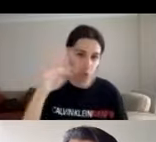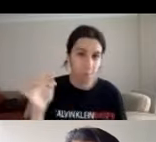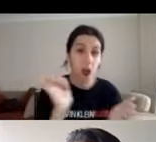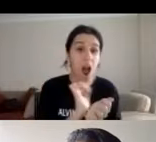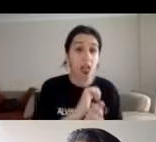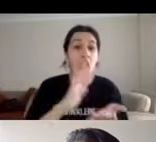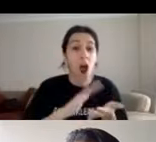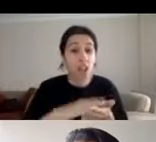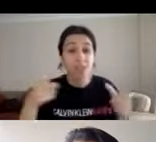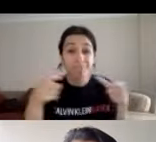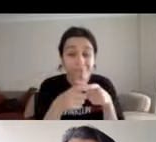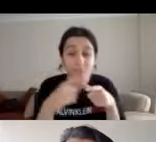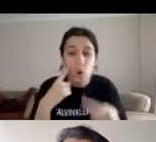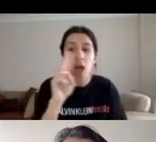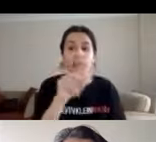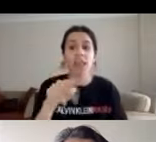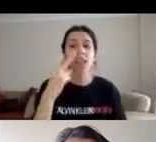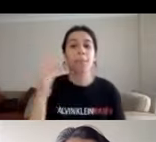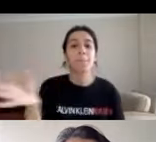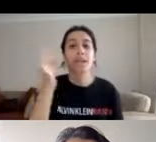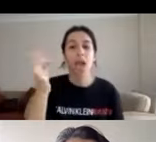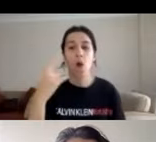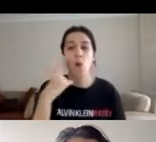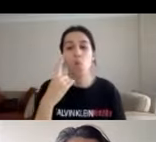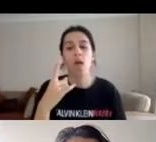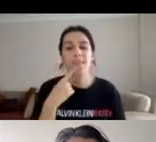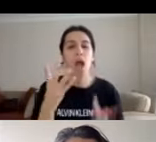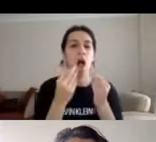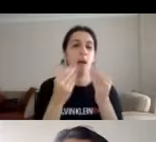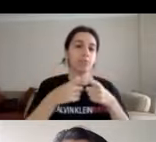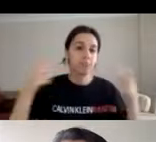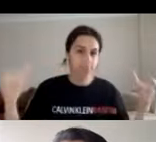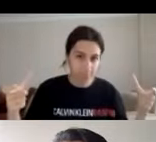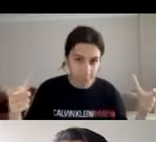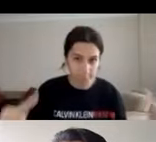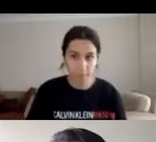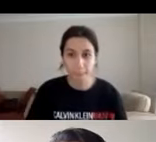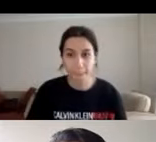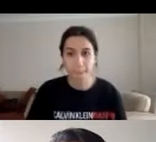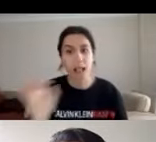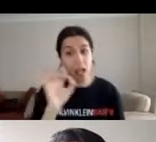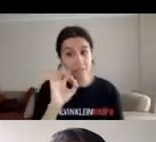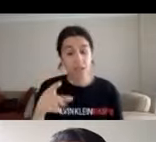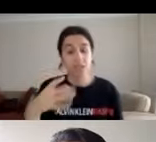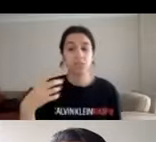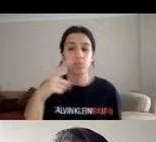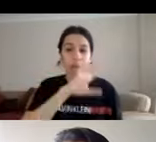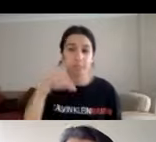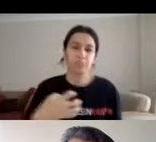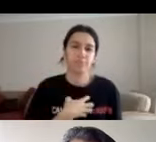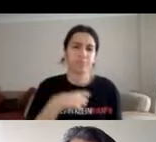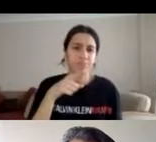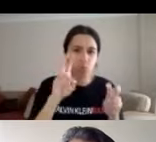Yani oldukça büyük bir kalabalık kitle var karşımızda. Etik açıdan sahiplenilmesi gereken bir mesele olduğunu söyledim.